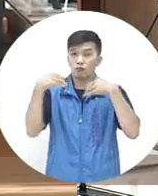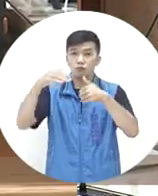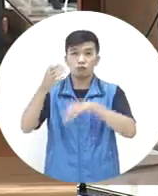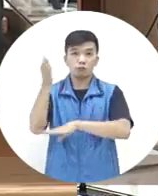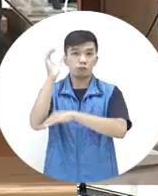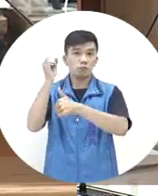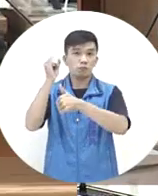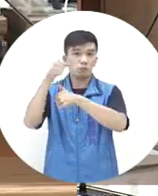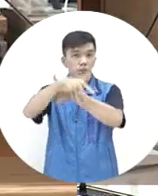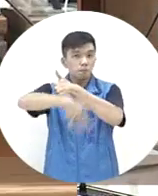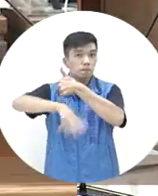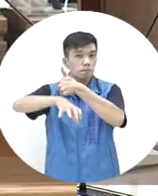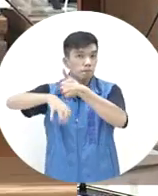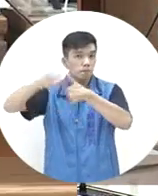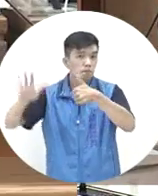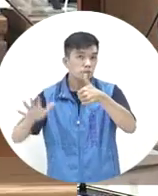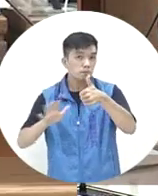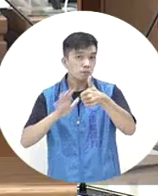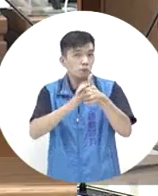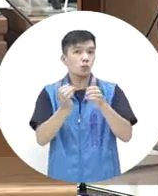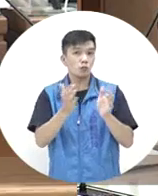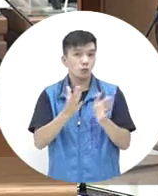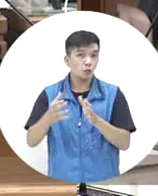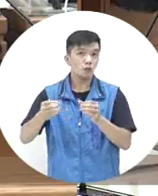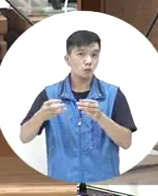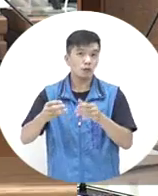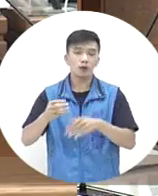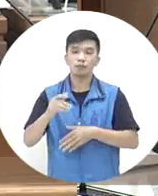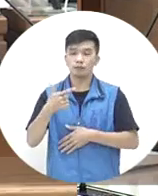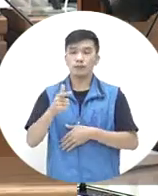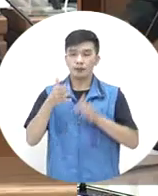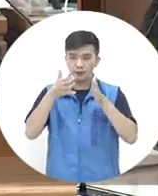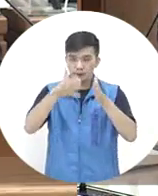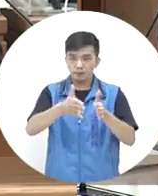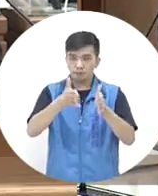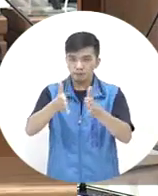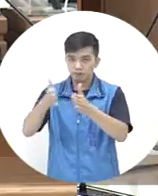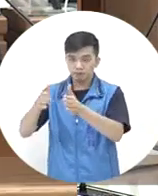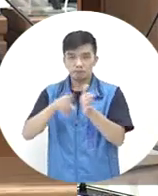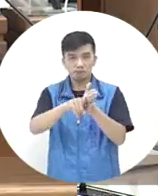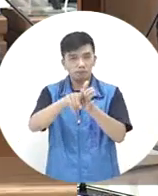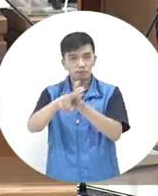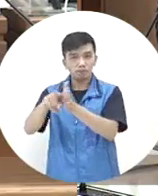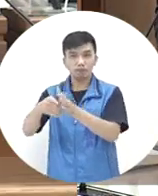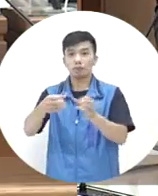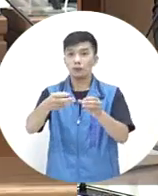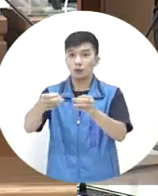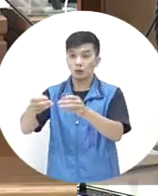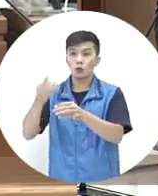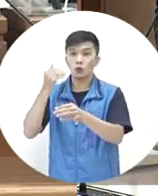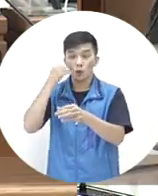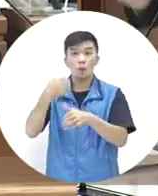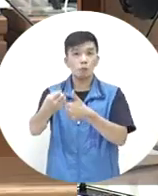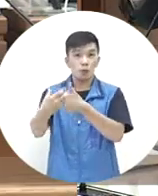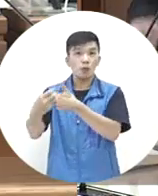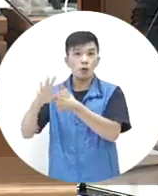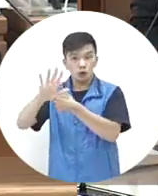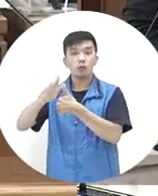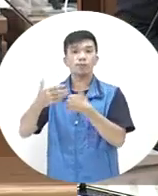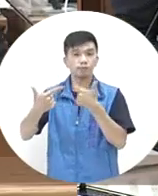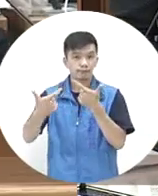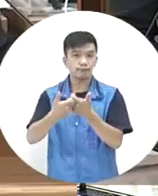想先从小几去做好充分的讨论， 所以先 该我怎么做，我就会怎么做， 好， 好不好？ 好，谢谢市